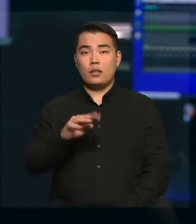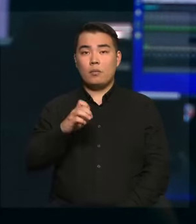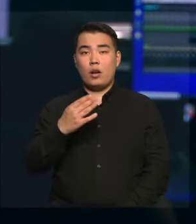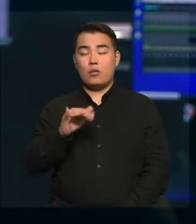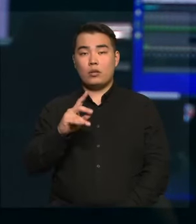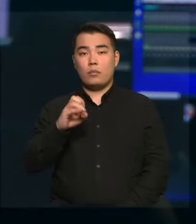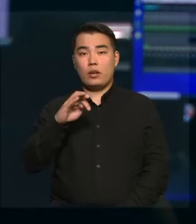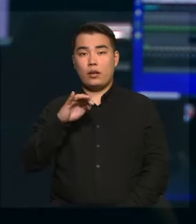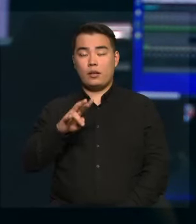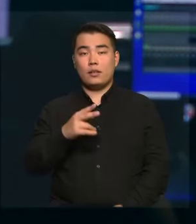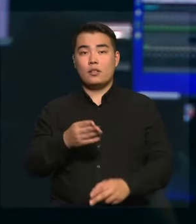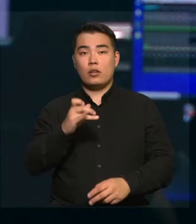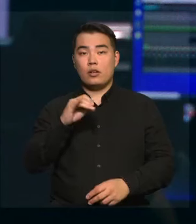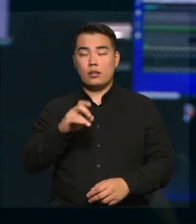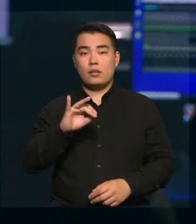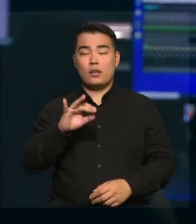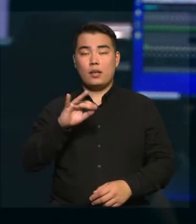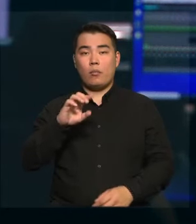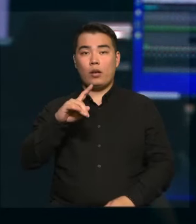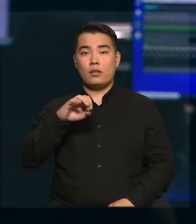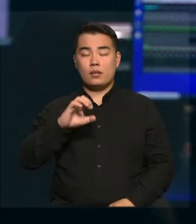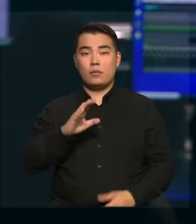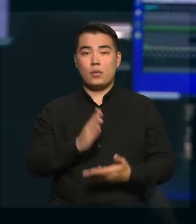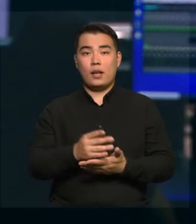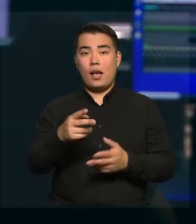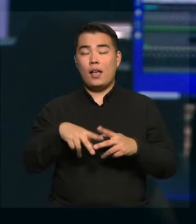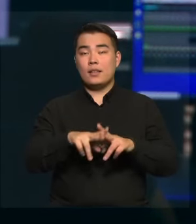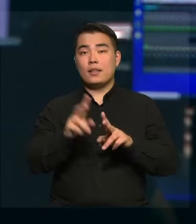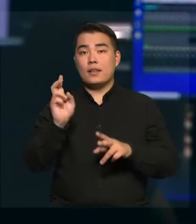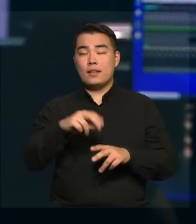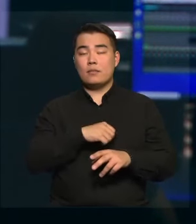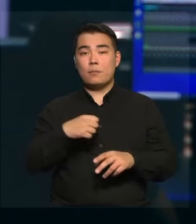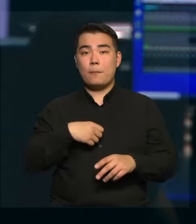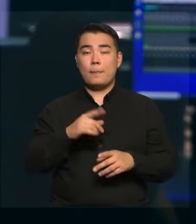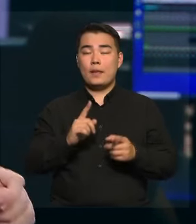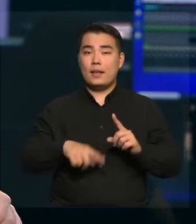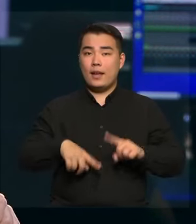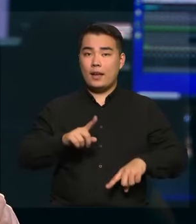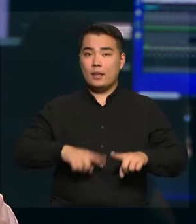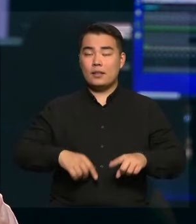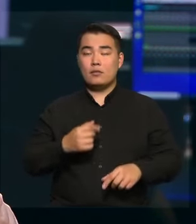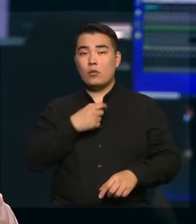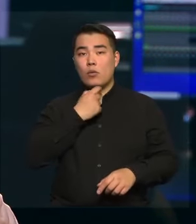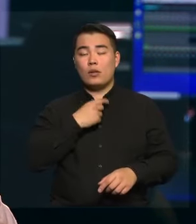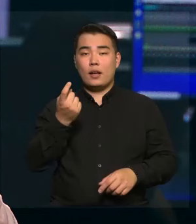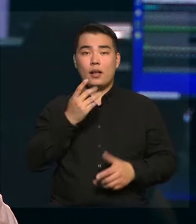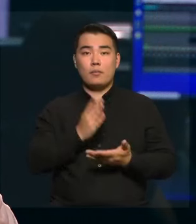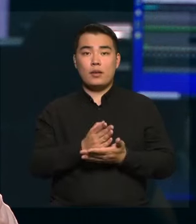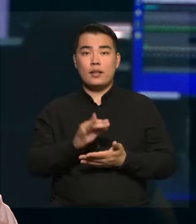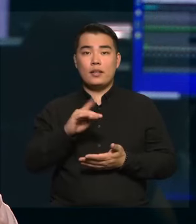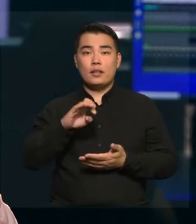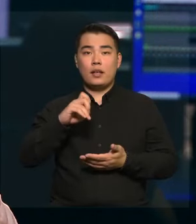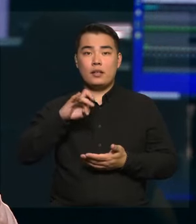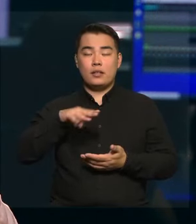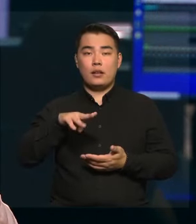Димаш Құдайберген, шығыс пен батыстың арасы, Астанаға баруға лайықты өте сирек кездесетін дауыс иесі.